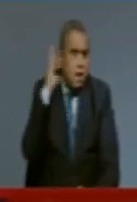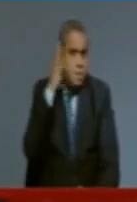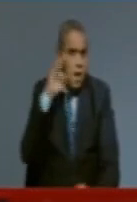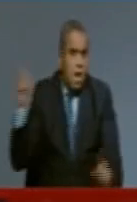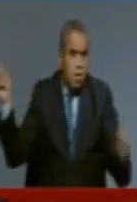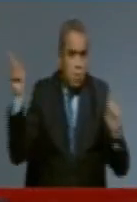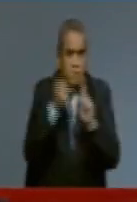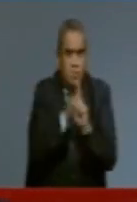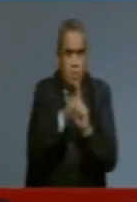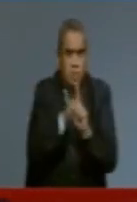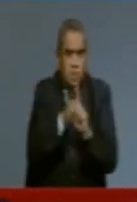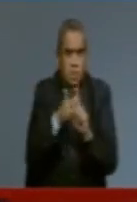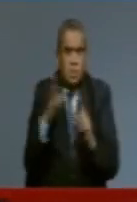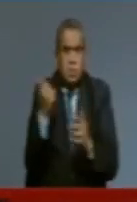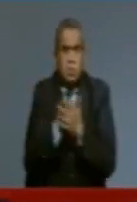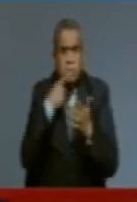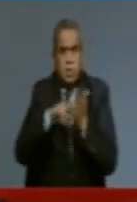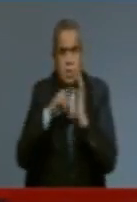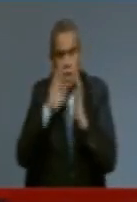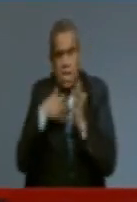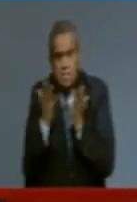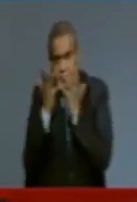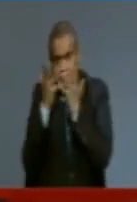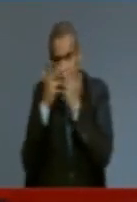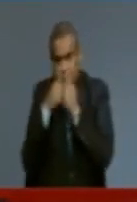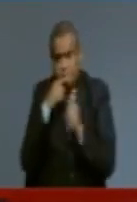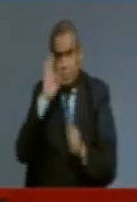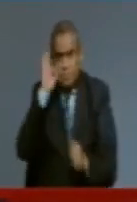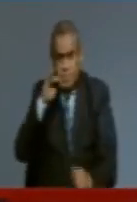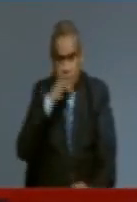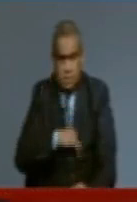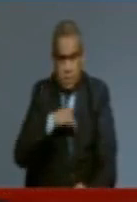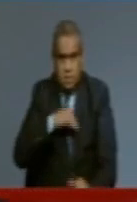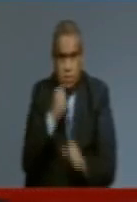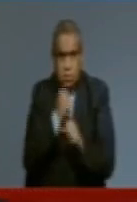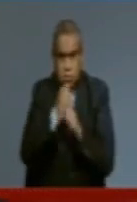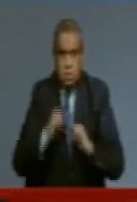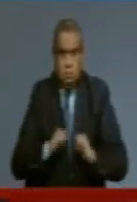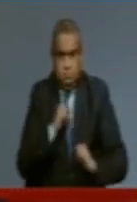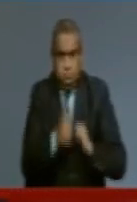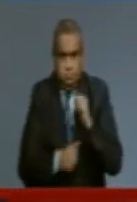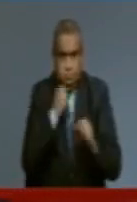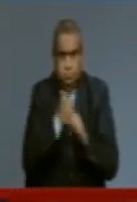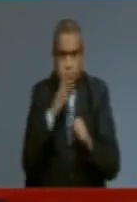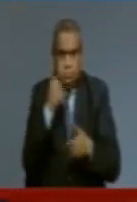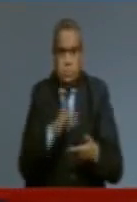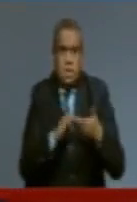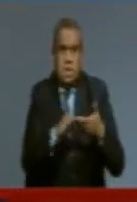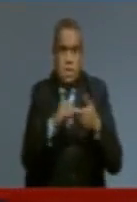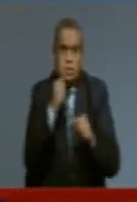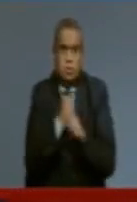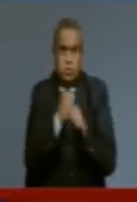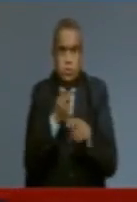هذه المبادئ كلها مهمة جدا، لدرجة أننا مستعدون للدفاع عنها،